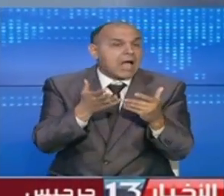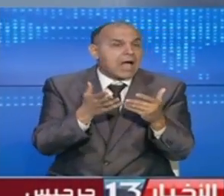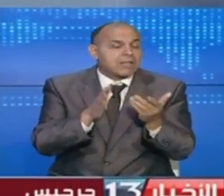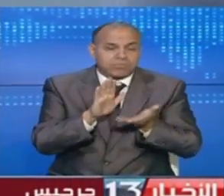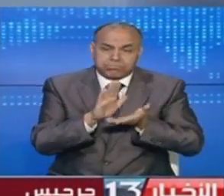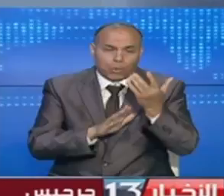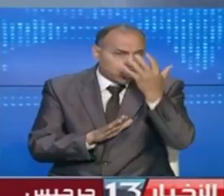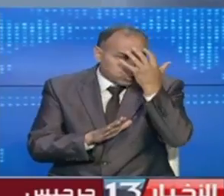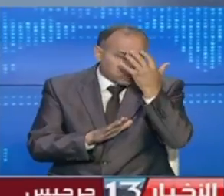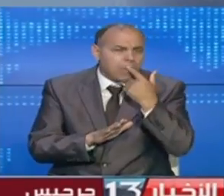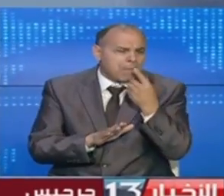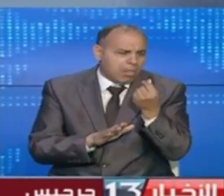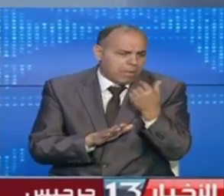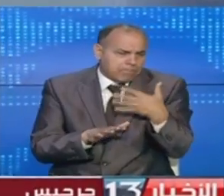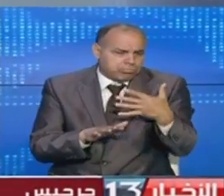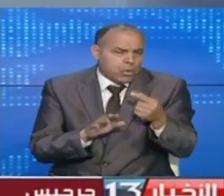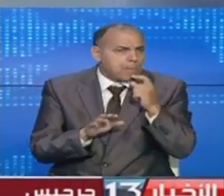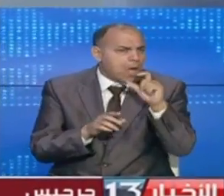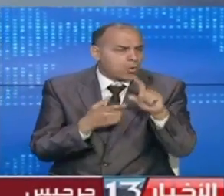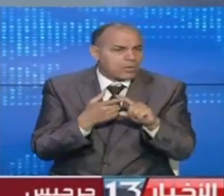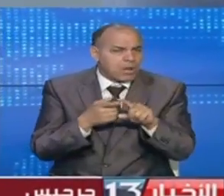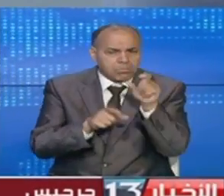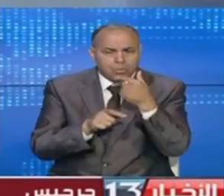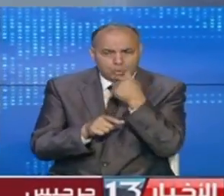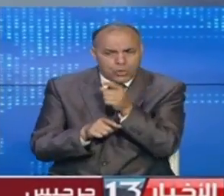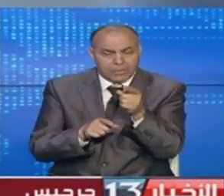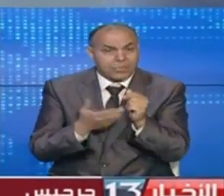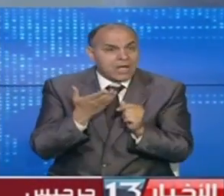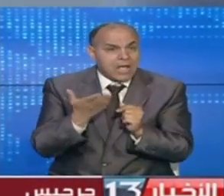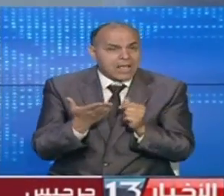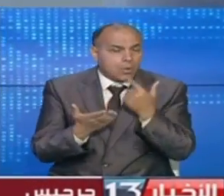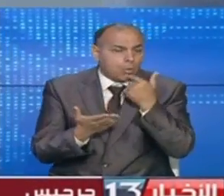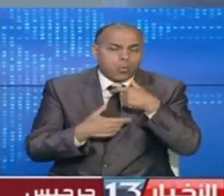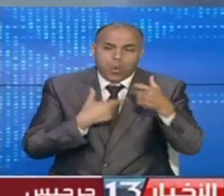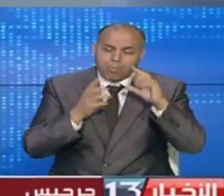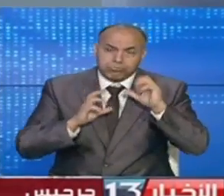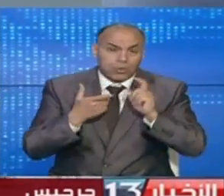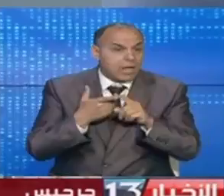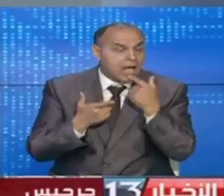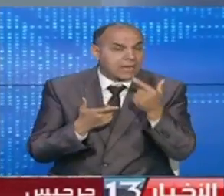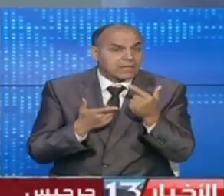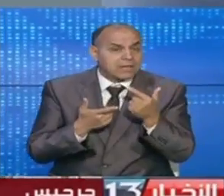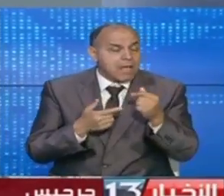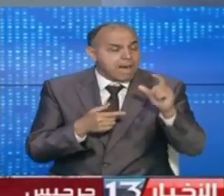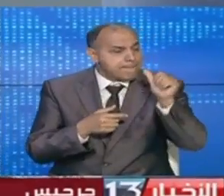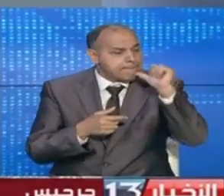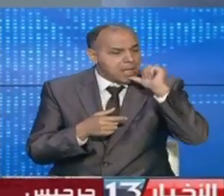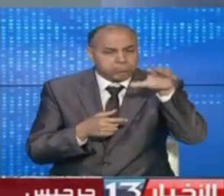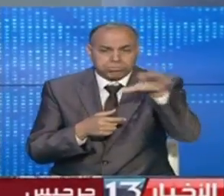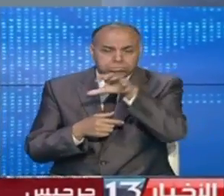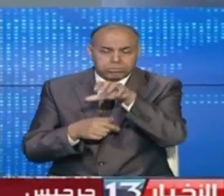بارتفاع درجة الملوحة فيها بحسب مواطني المنطقة الذين أطلقوا نداء استغاثة لتزويد مختلف